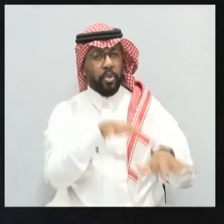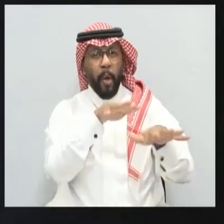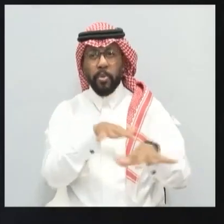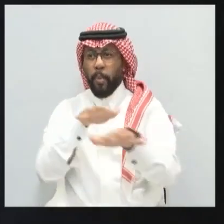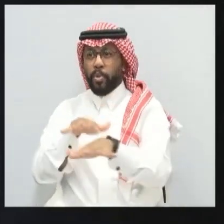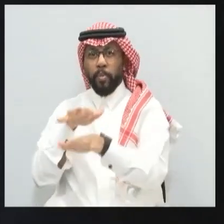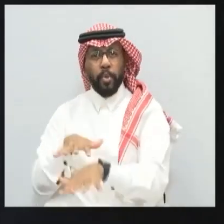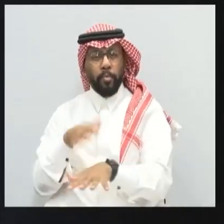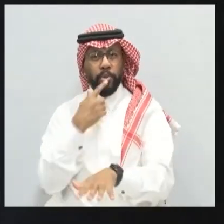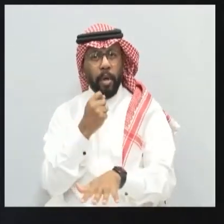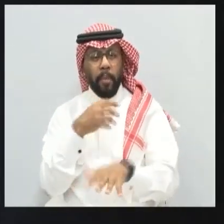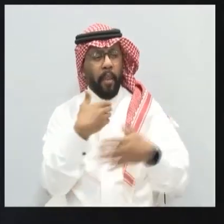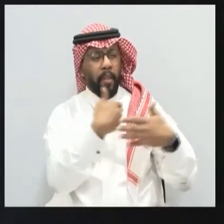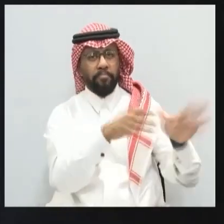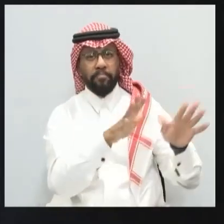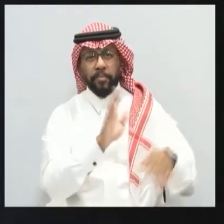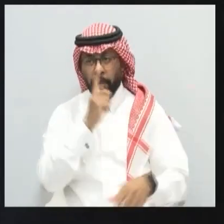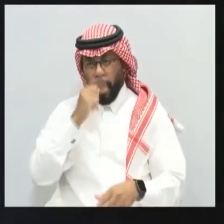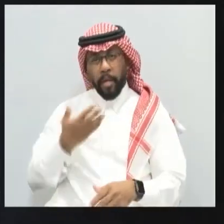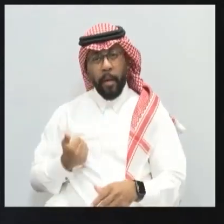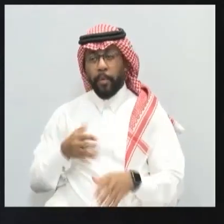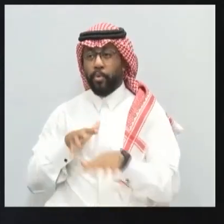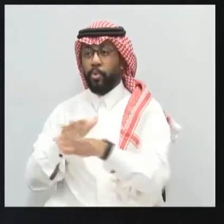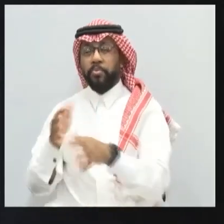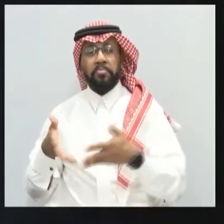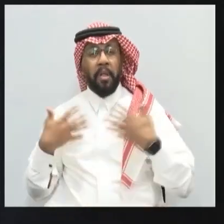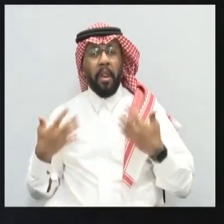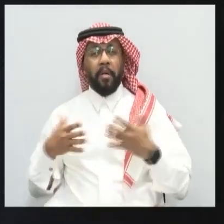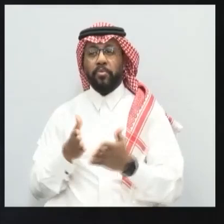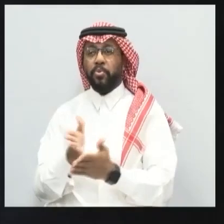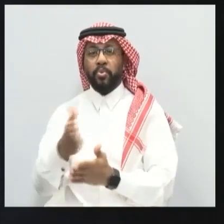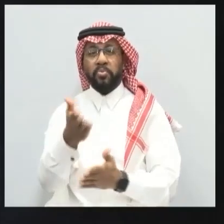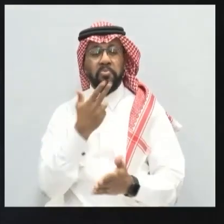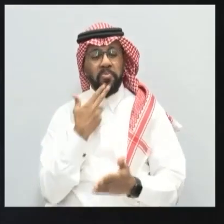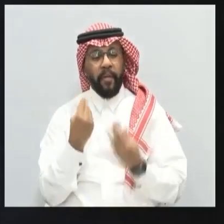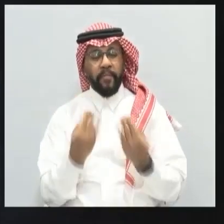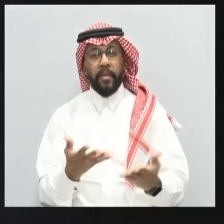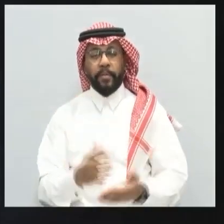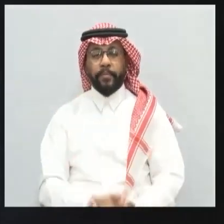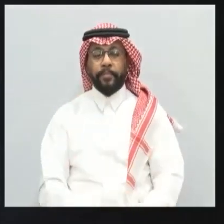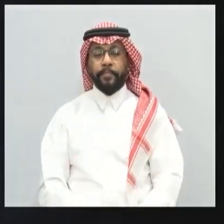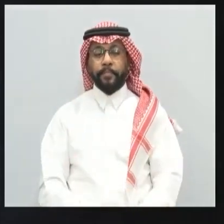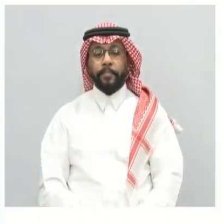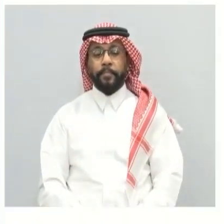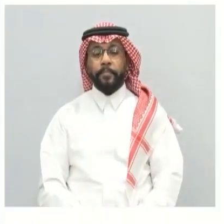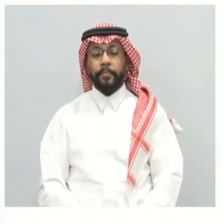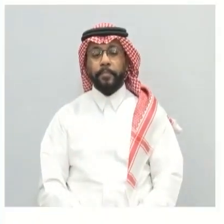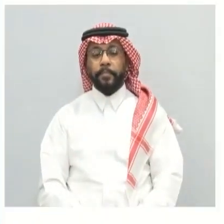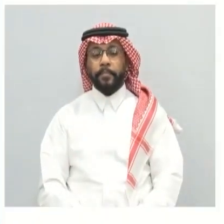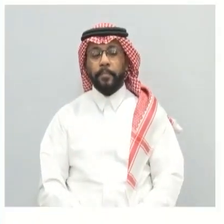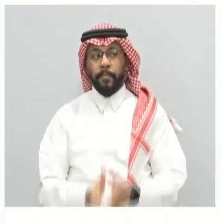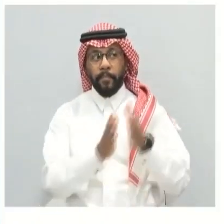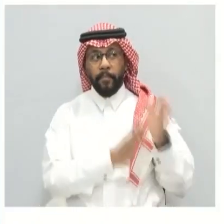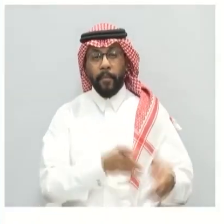الازدحام المروري او اي عارض قد يعرض عليك لا قدر الله اثناء ذهابك لجهه التوظيف